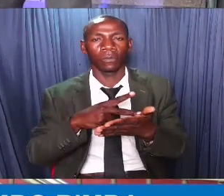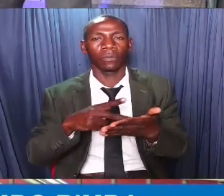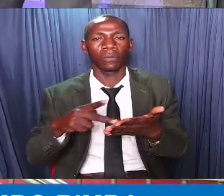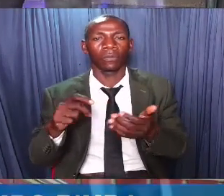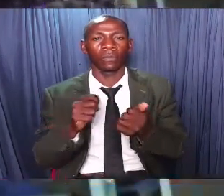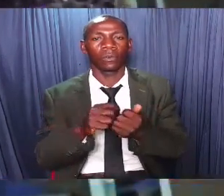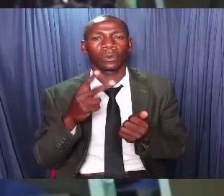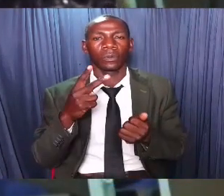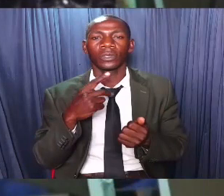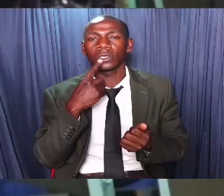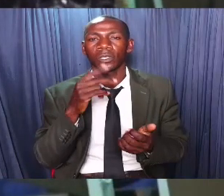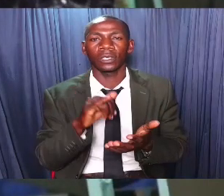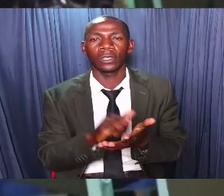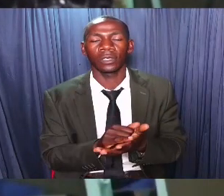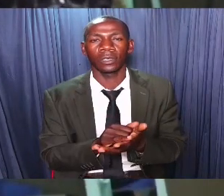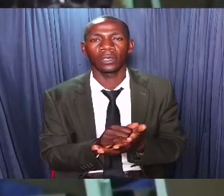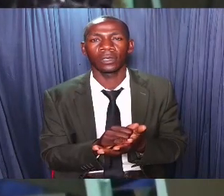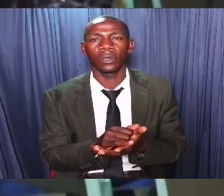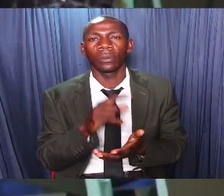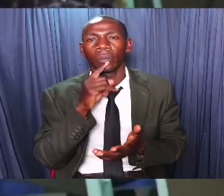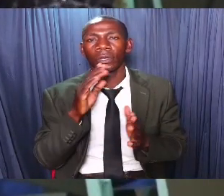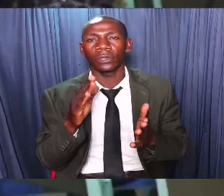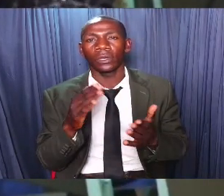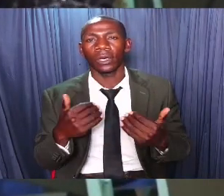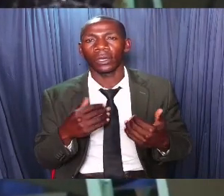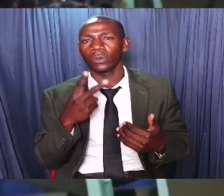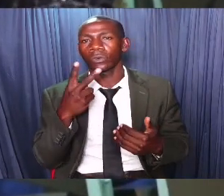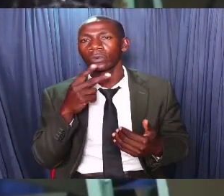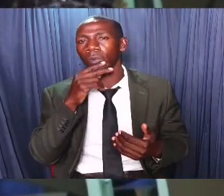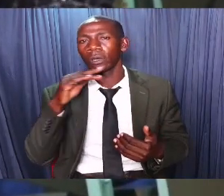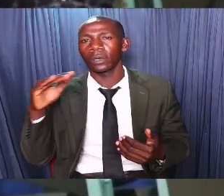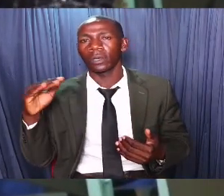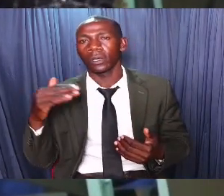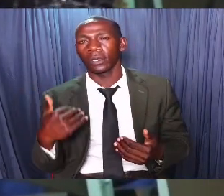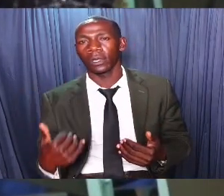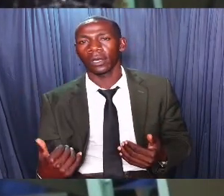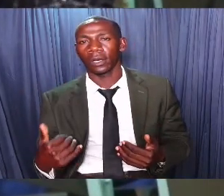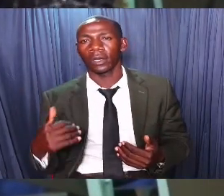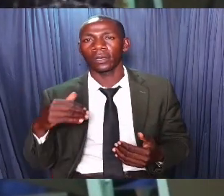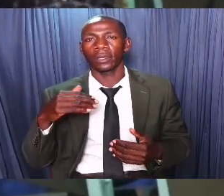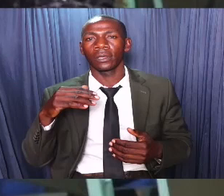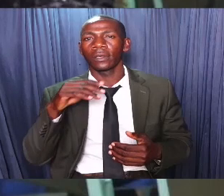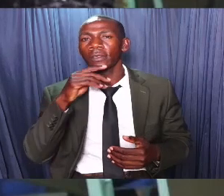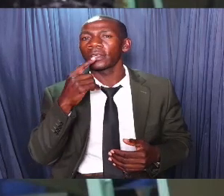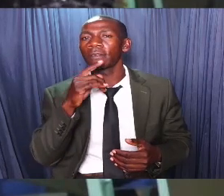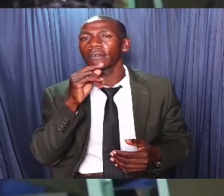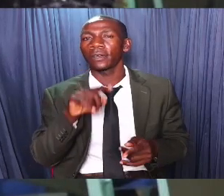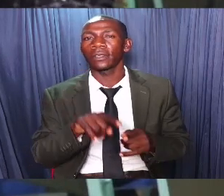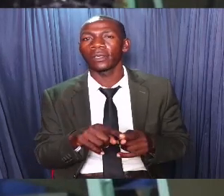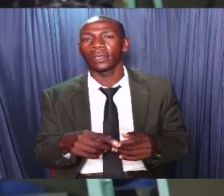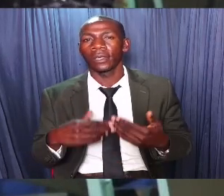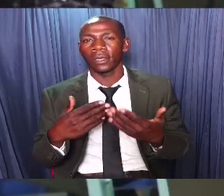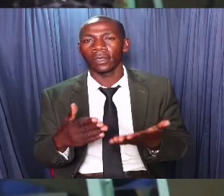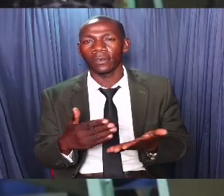downwards. Akasema mtu mmoja alikuwa na wana wawili. Yule mdogo akamwambia babaye, "Baba